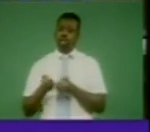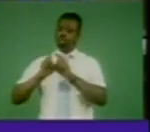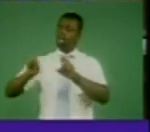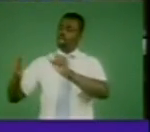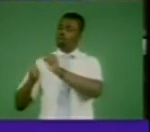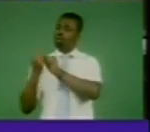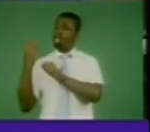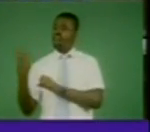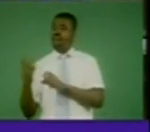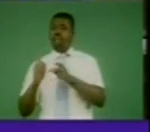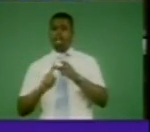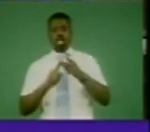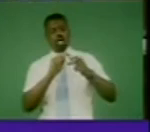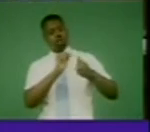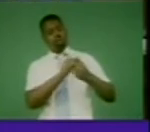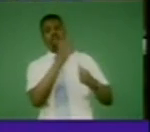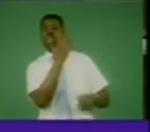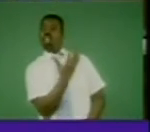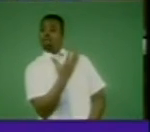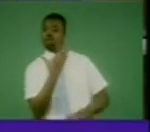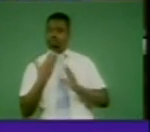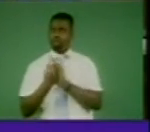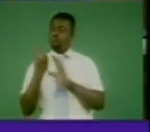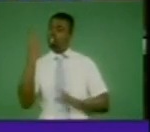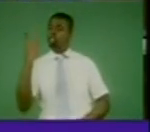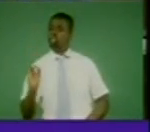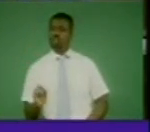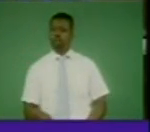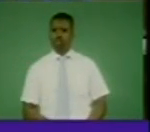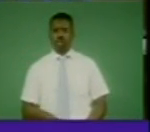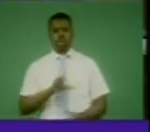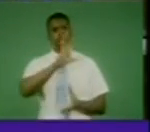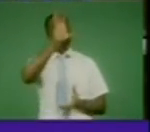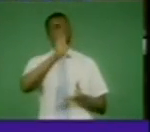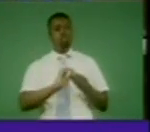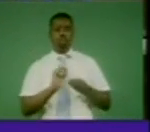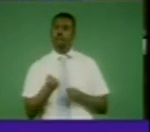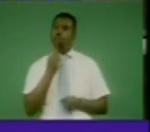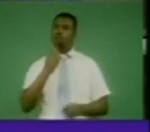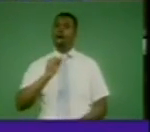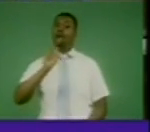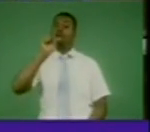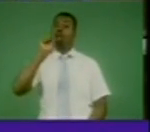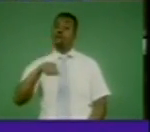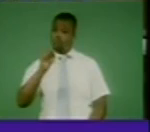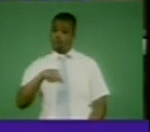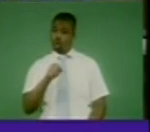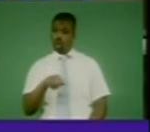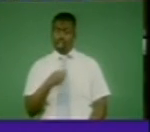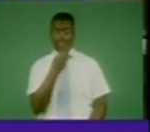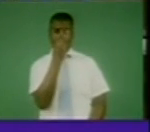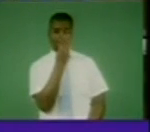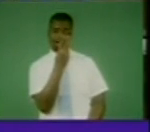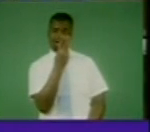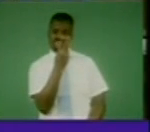ya 15 na ibara ya 20. Jumla ya kura za ndio ilikuwa ni kura